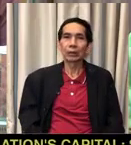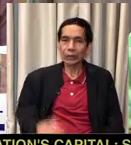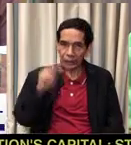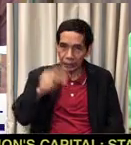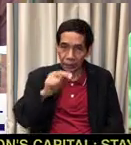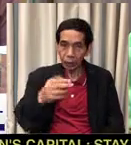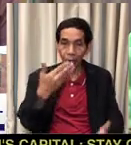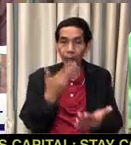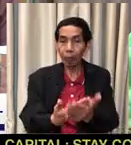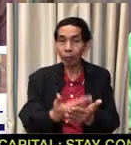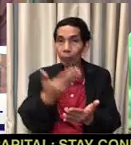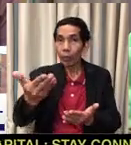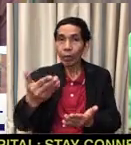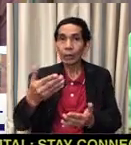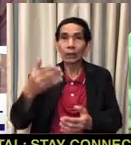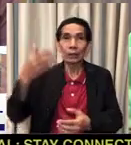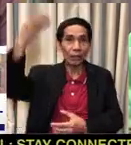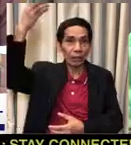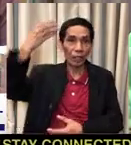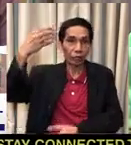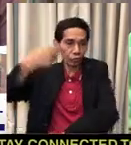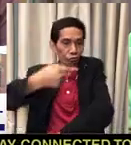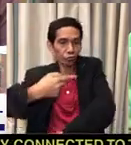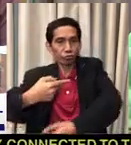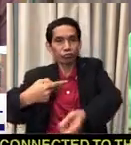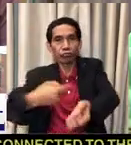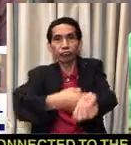Kailangan niyang bumili ng dextrose.